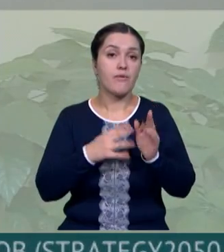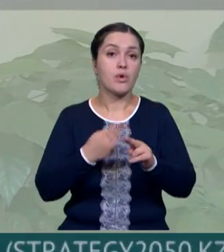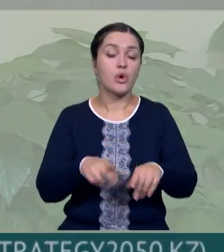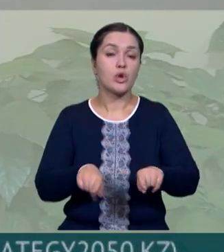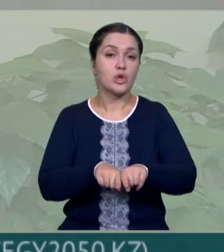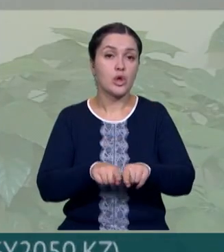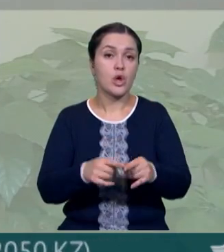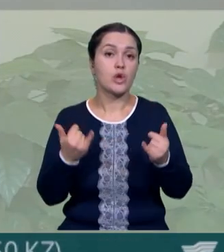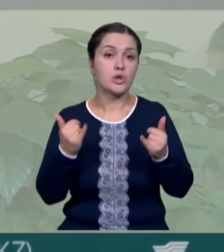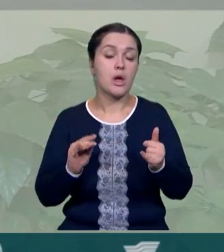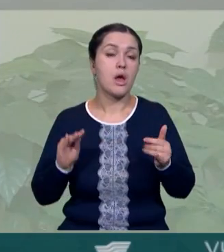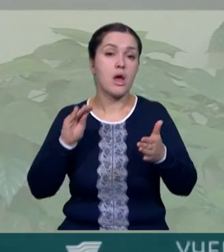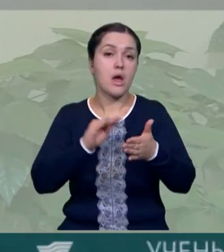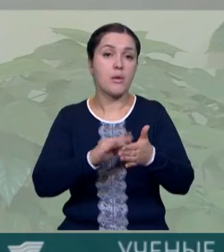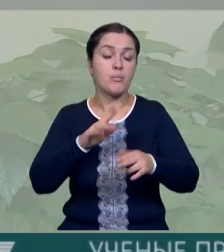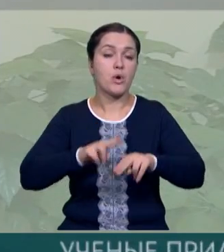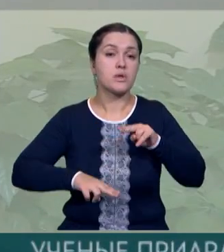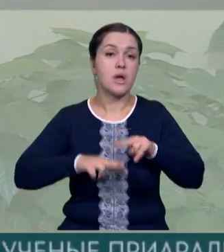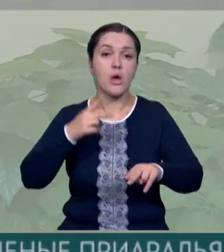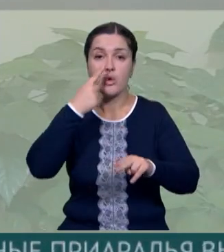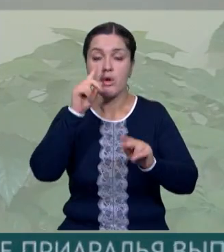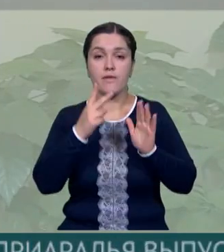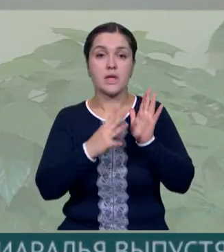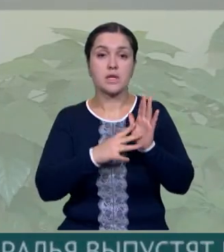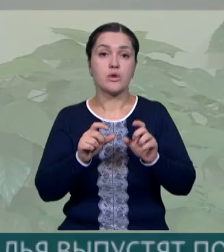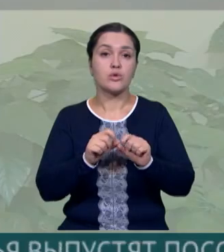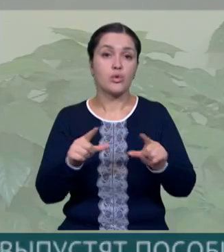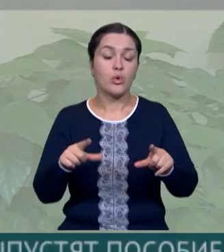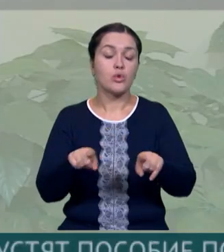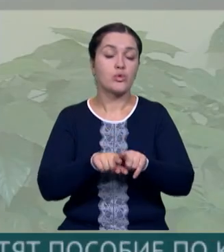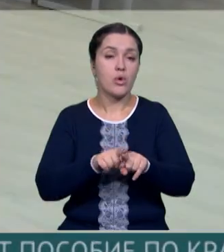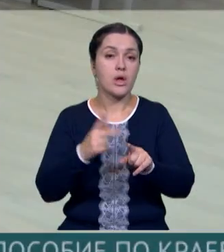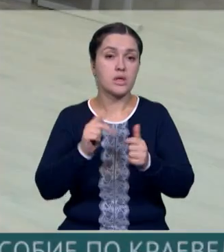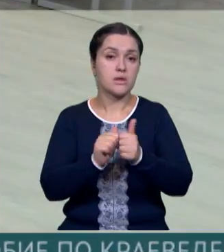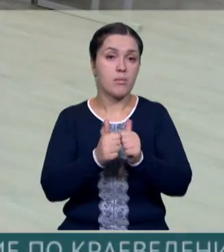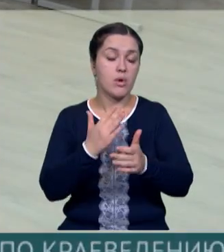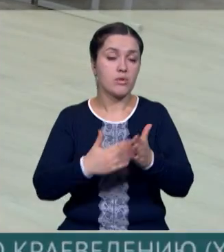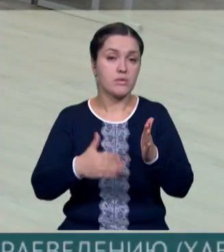сейчас идет пристройка школы номер 29, которая разгрузит тоже трехсменность.